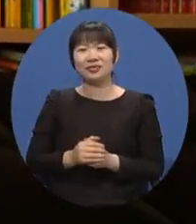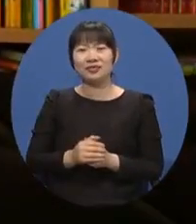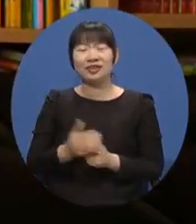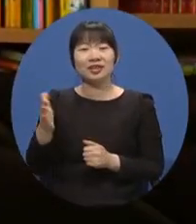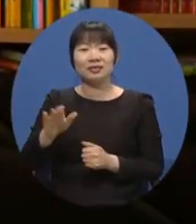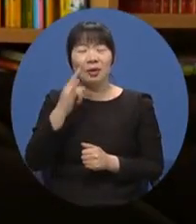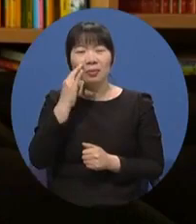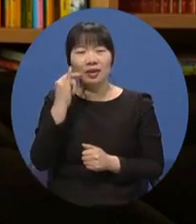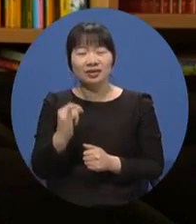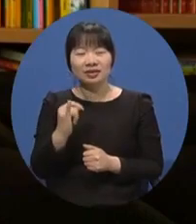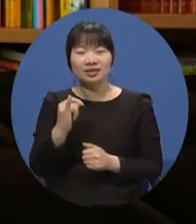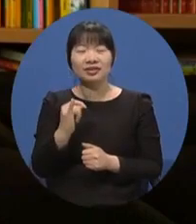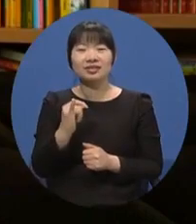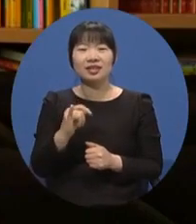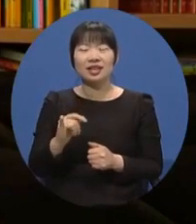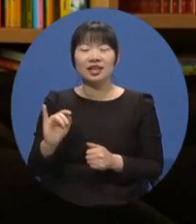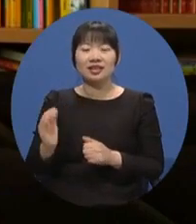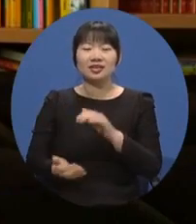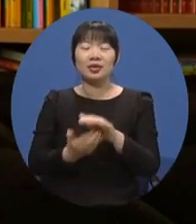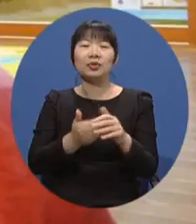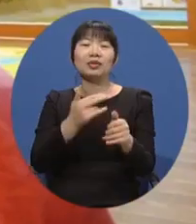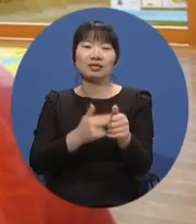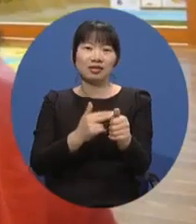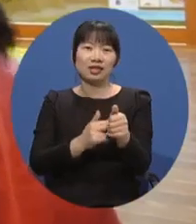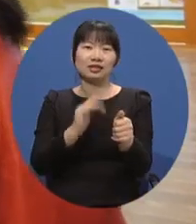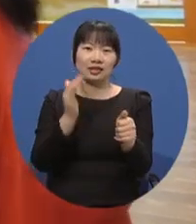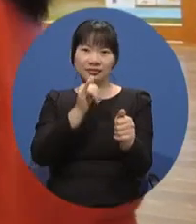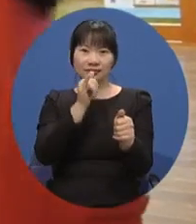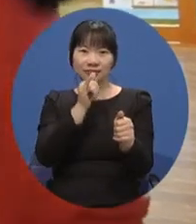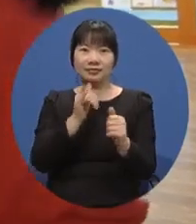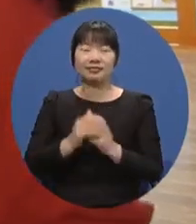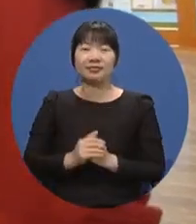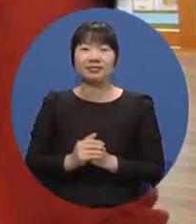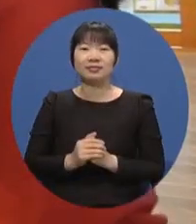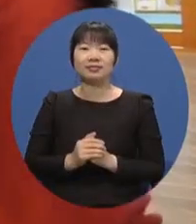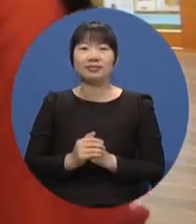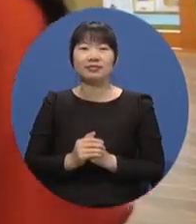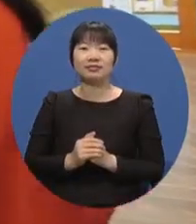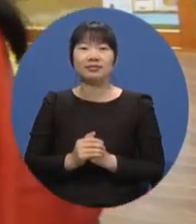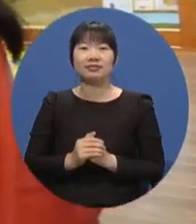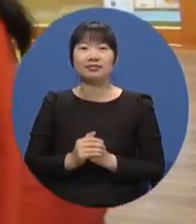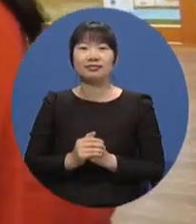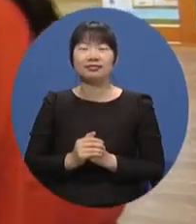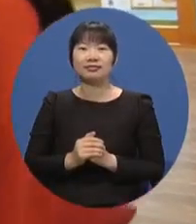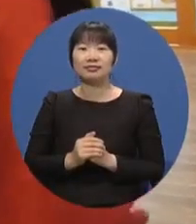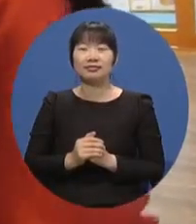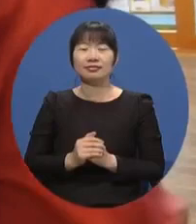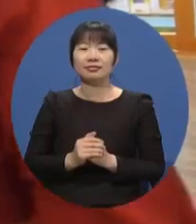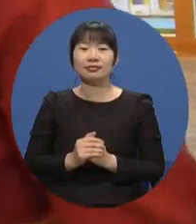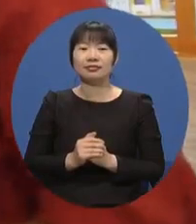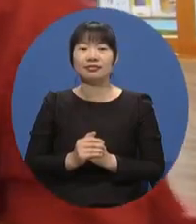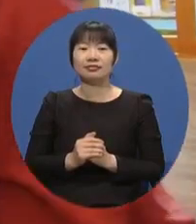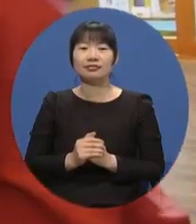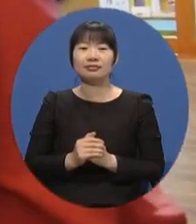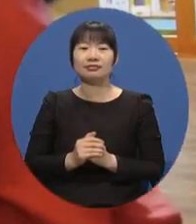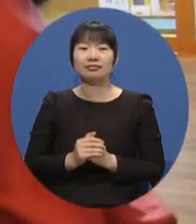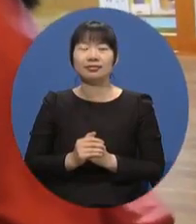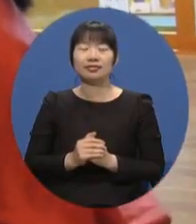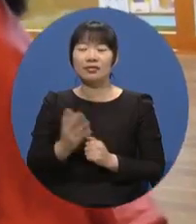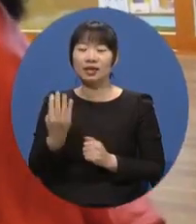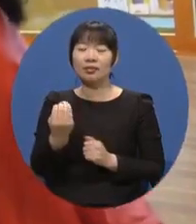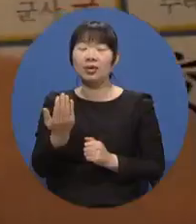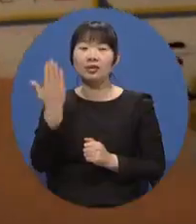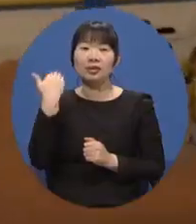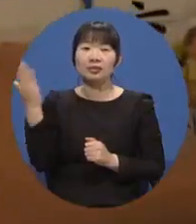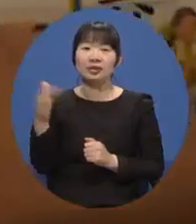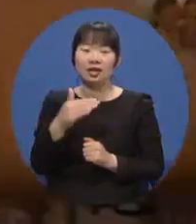그래도 엄마는 서유리에게 최고의 선생님입니다. 감을 해요. 감을 해요? 감을 검단 말이야. 얼마 전부터